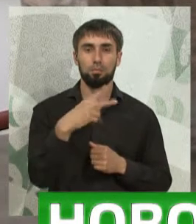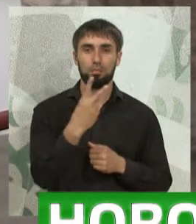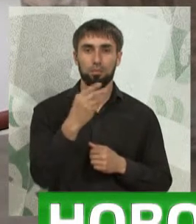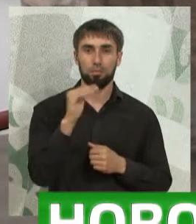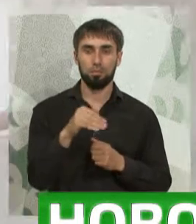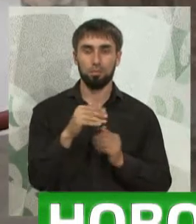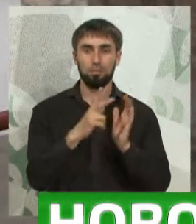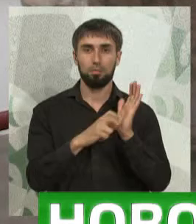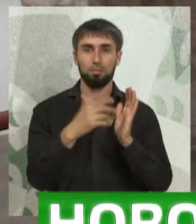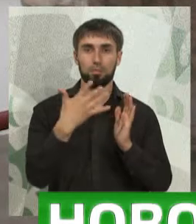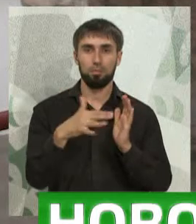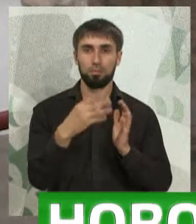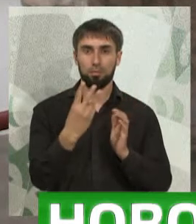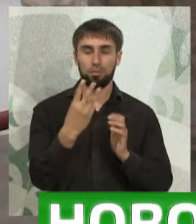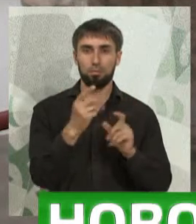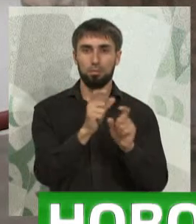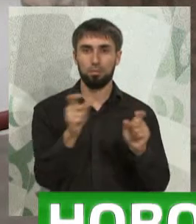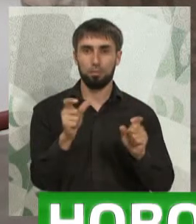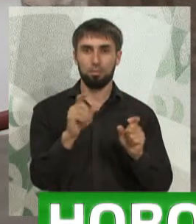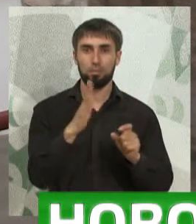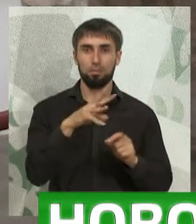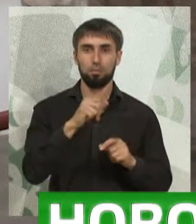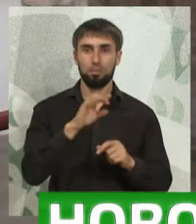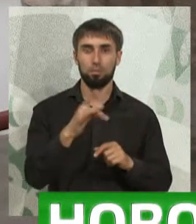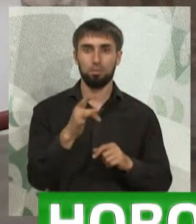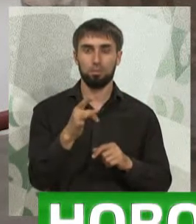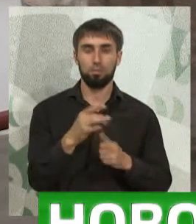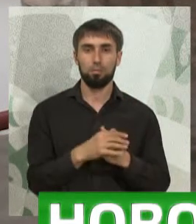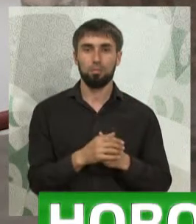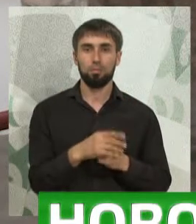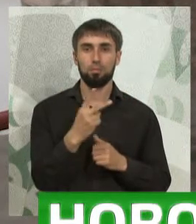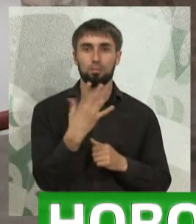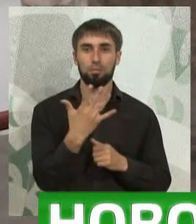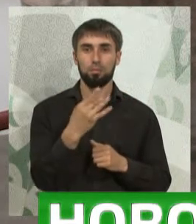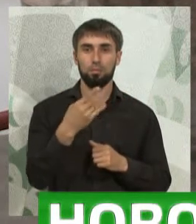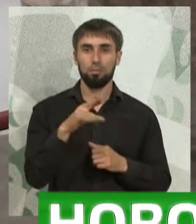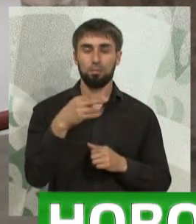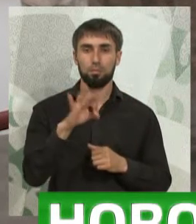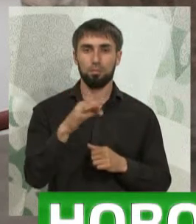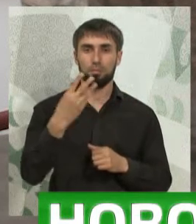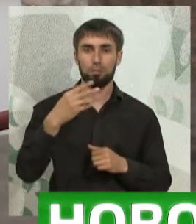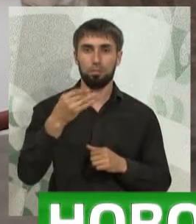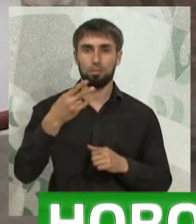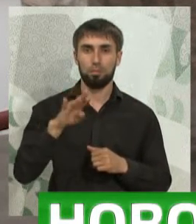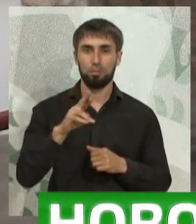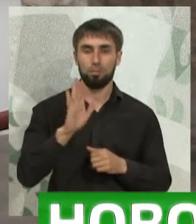32 853. Голосование будет проходить 7 дней, то есть с 25 июня по 30